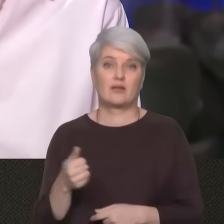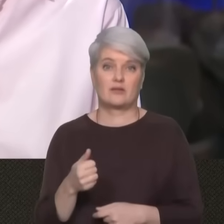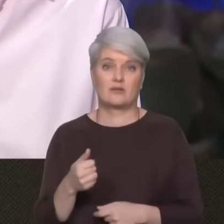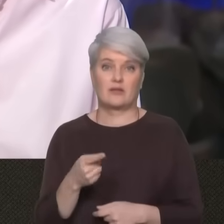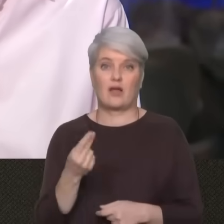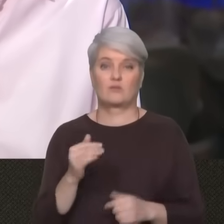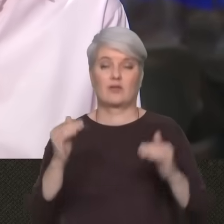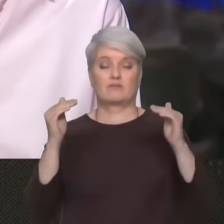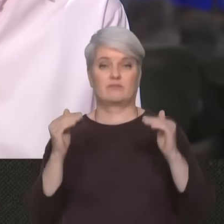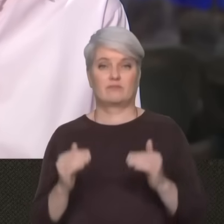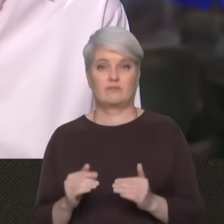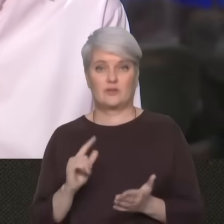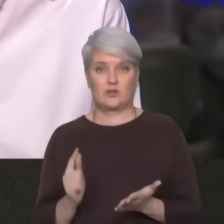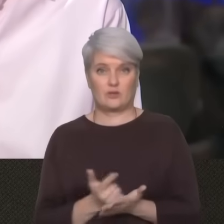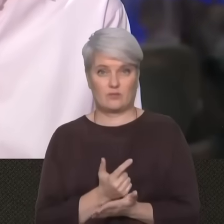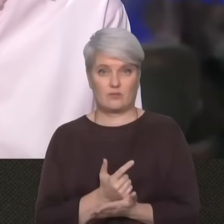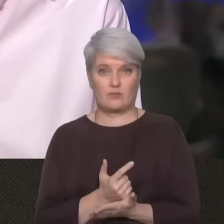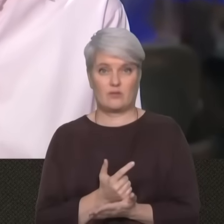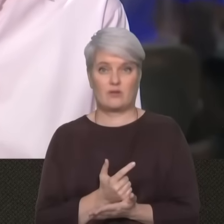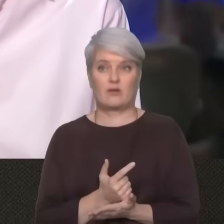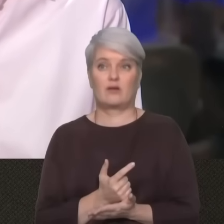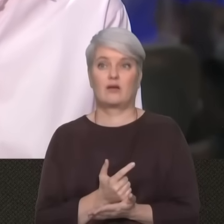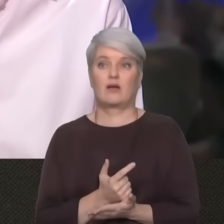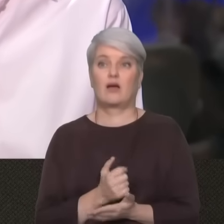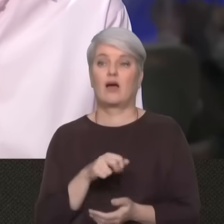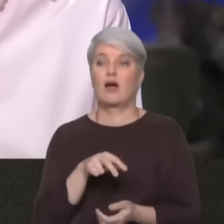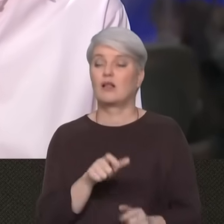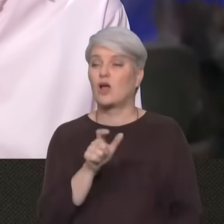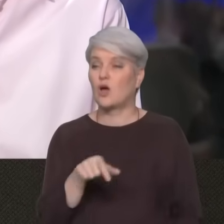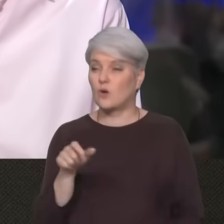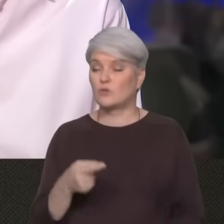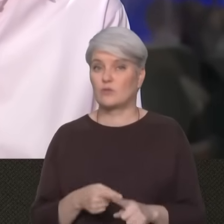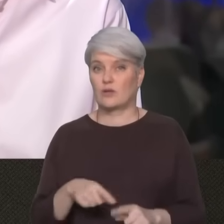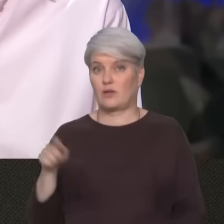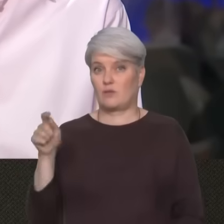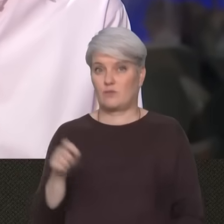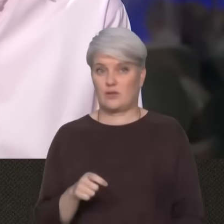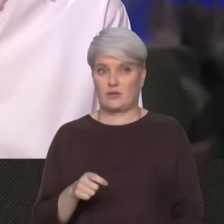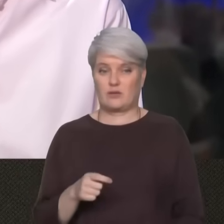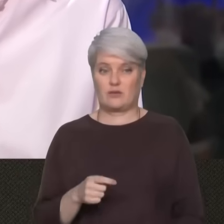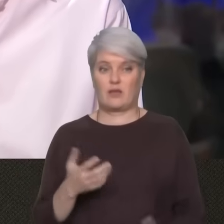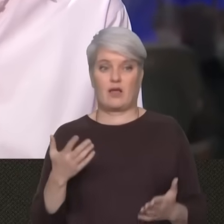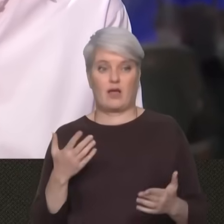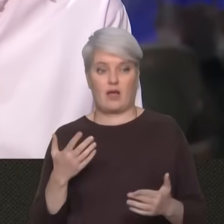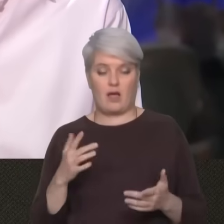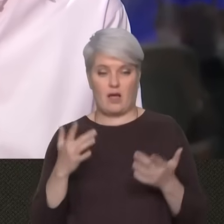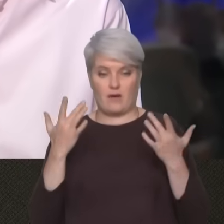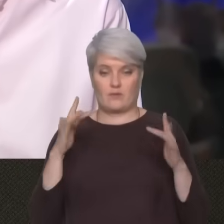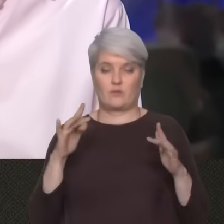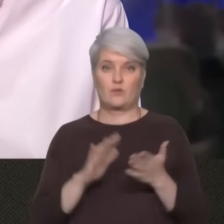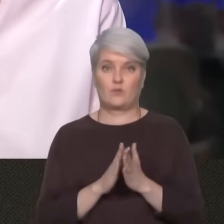по ціні досить там поміркованій. Але особи, які приїхали і опинилися в крутній ситуації, це в першу чергу